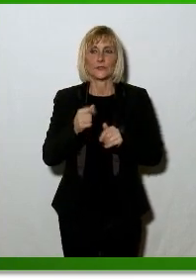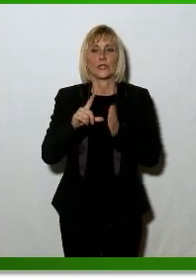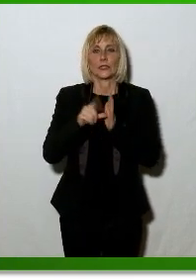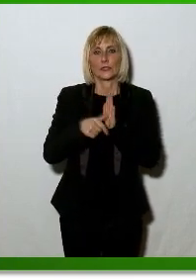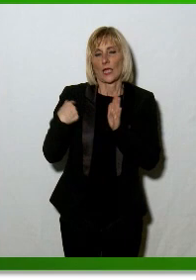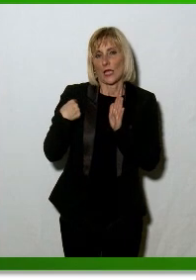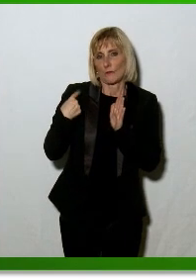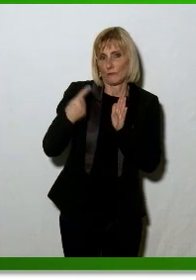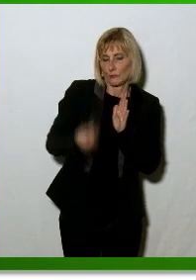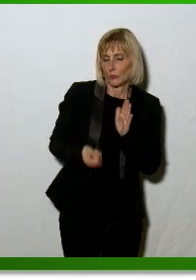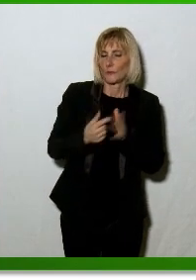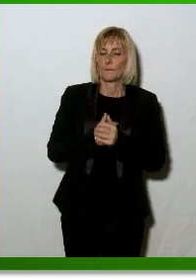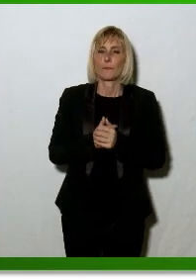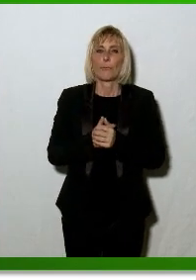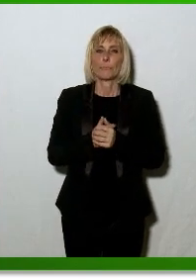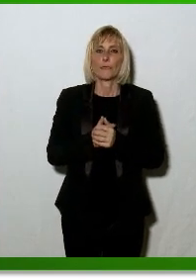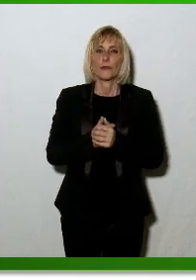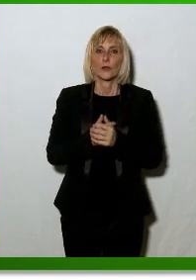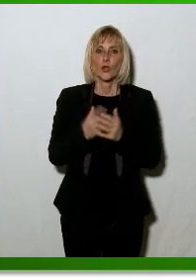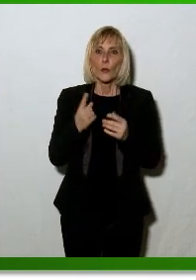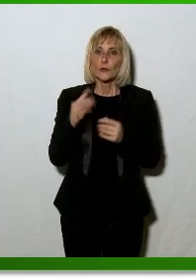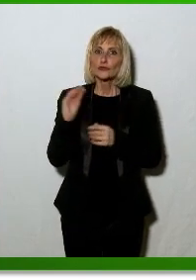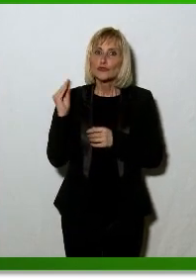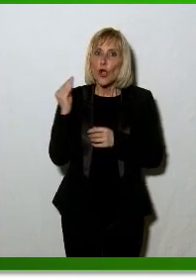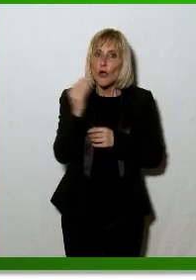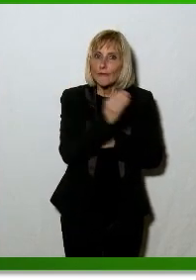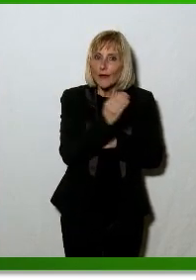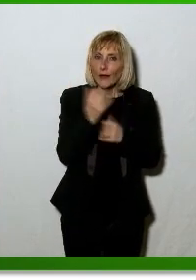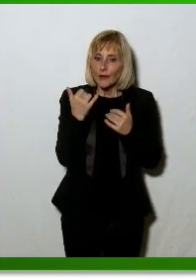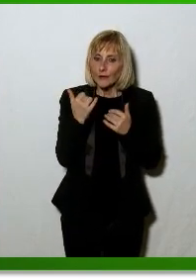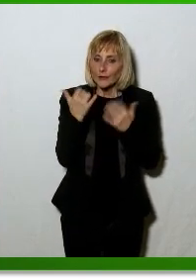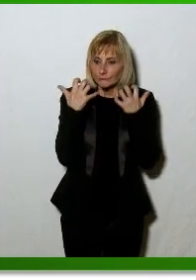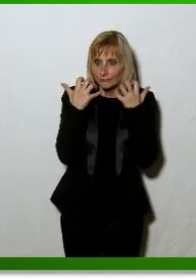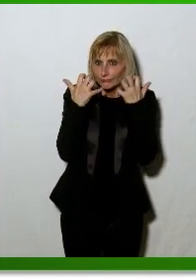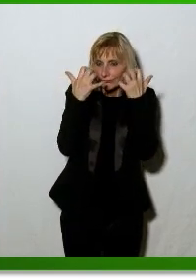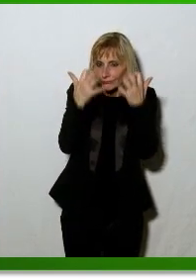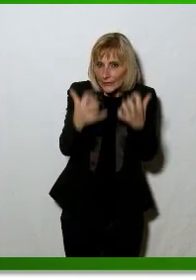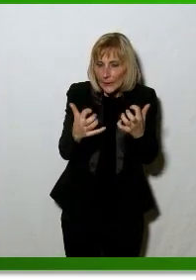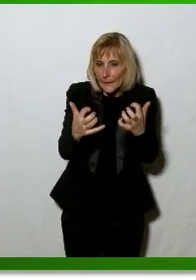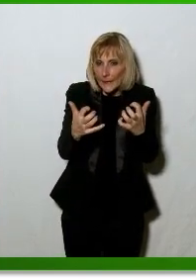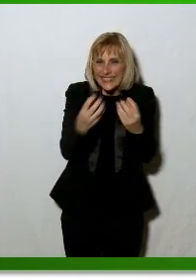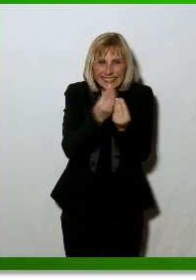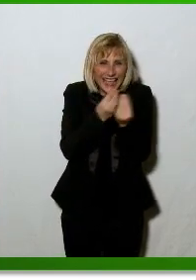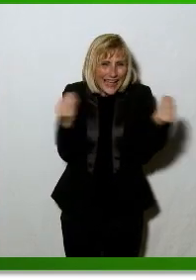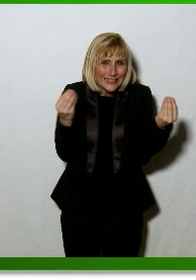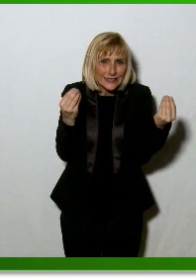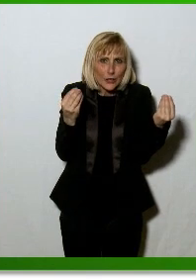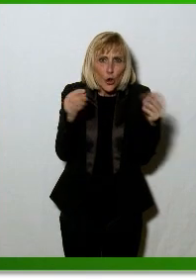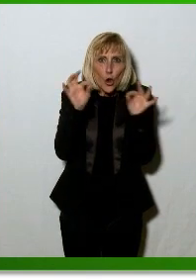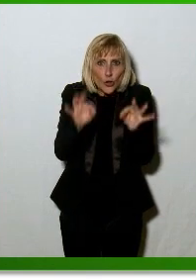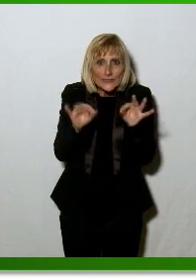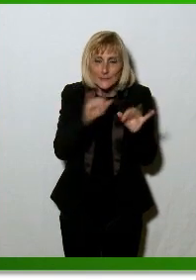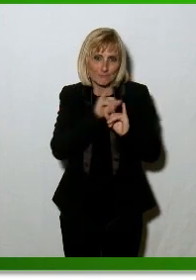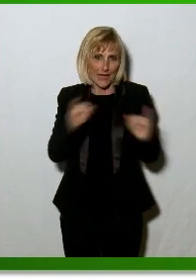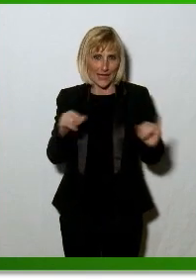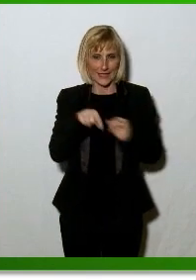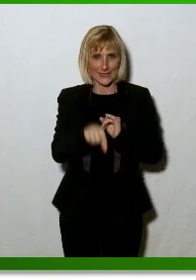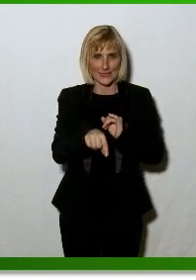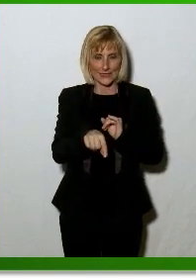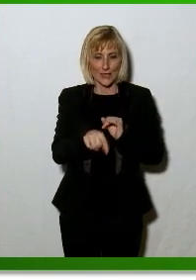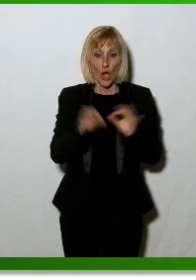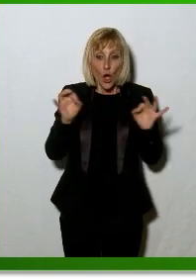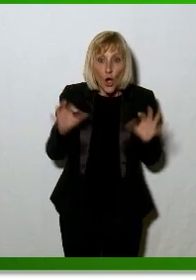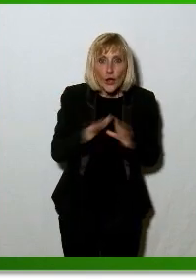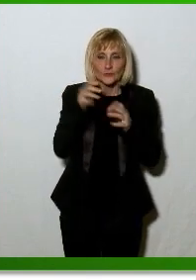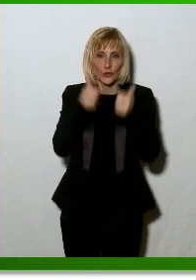mai così tanti giovani coinvolti nei vari Panel come quest'anno per la prima volta avremo una sessione di confronto e